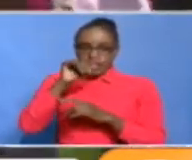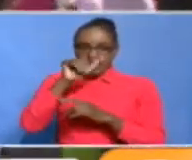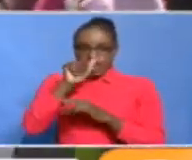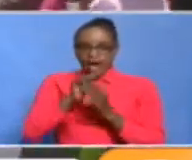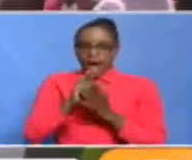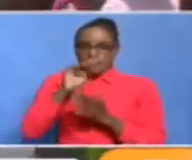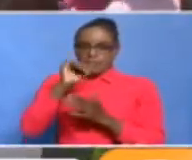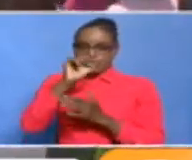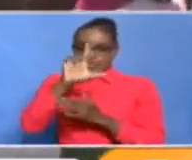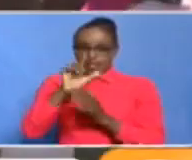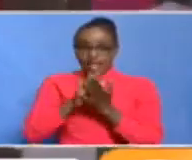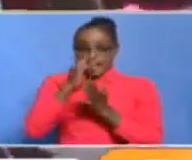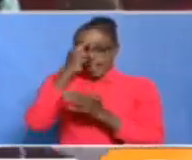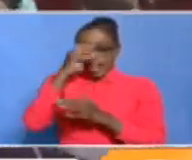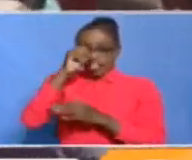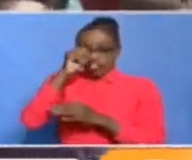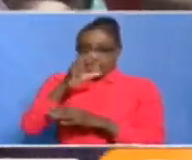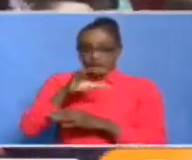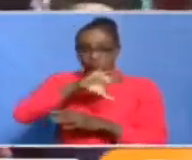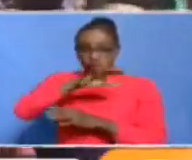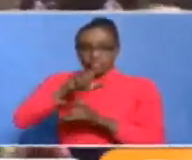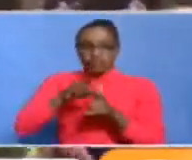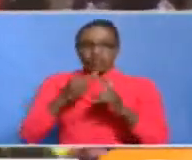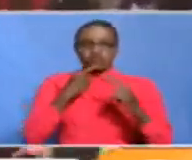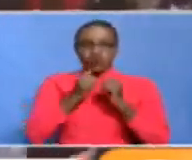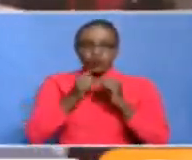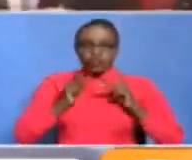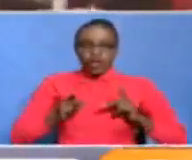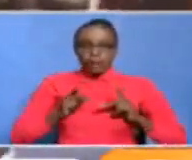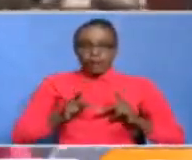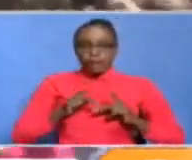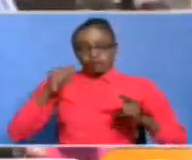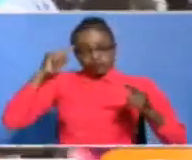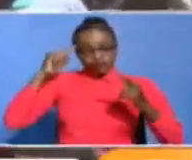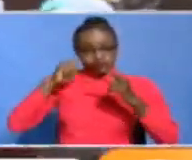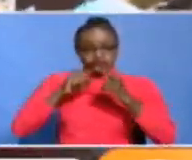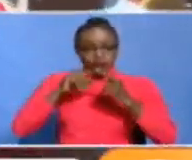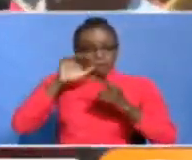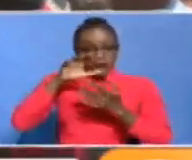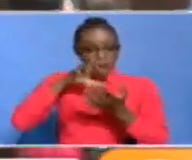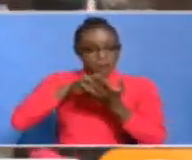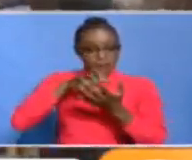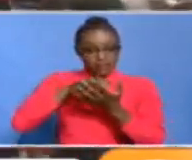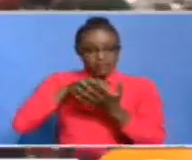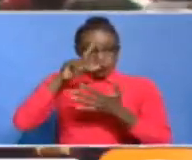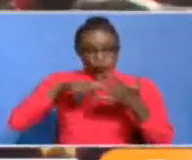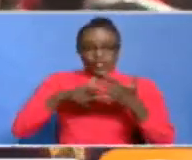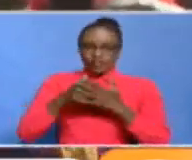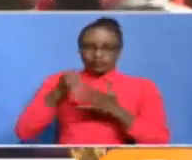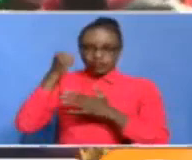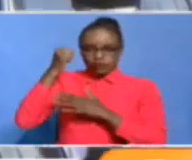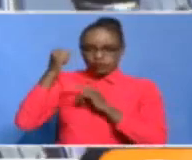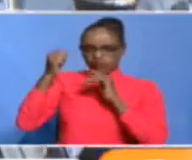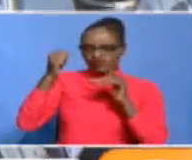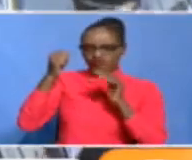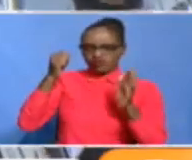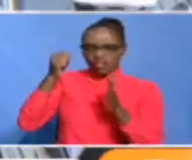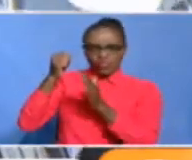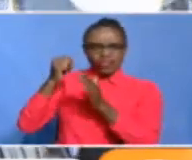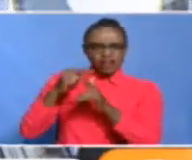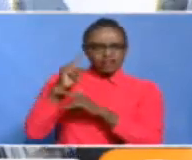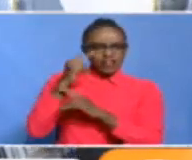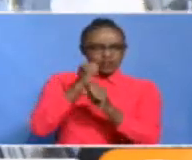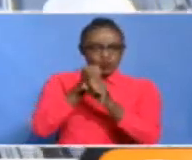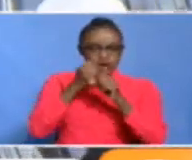na Kajiado mjini alikohutubia wenyeji, kauli mbiu yake kisalia siasa kando, kazi kwanza. Tumesema